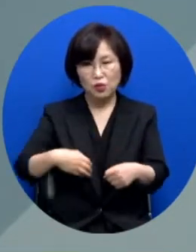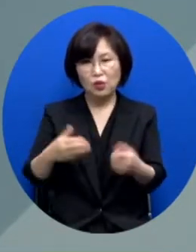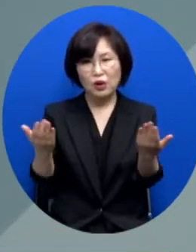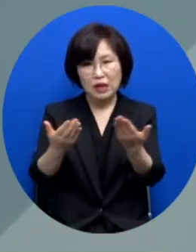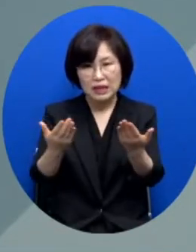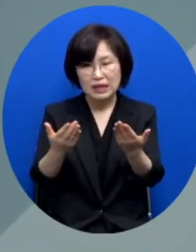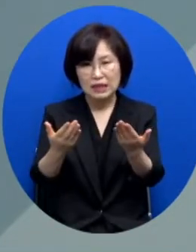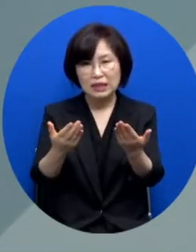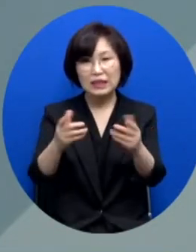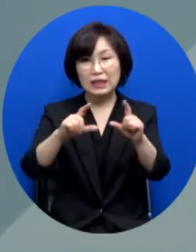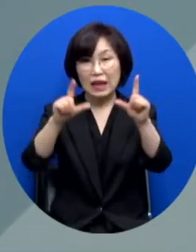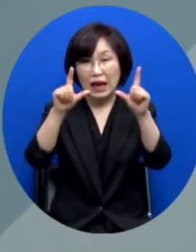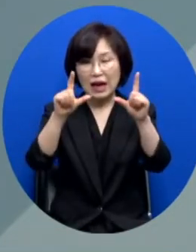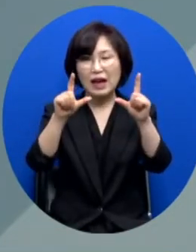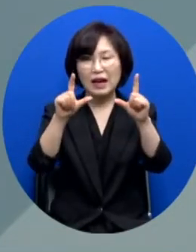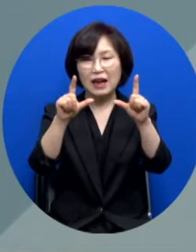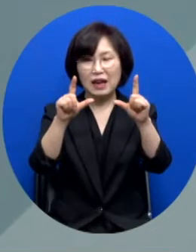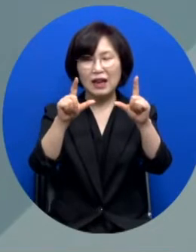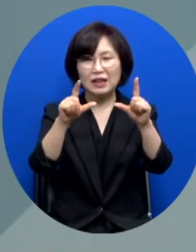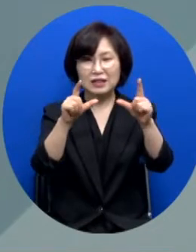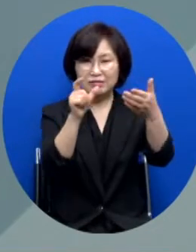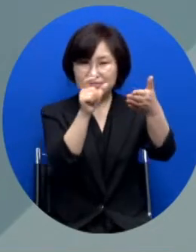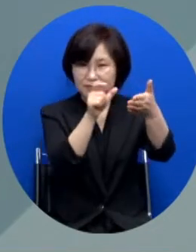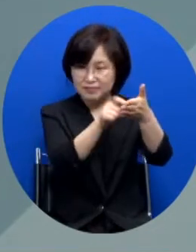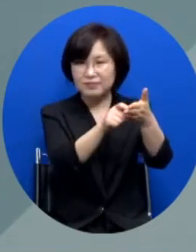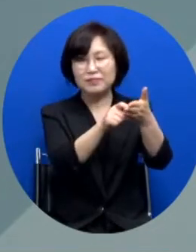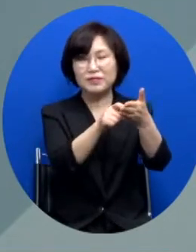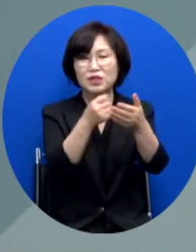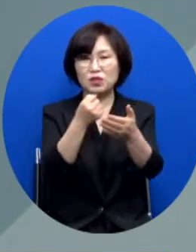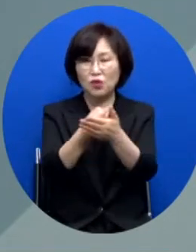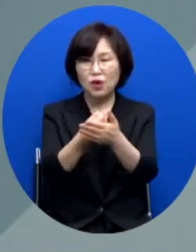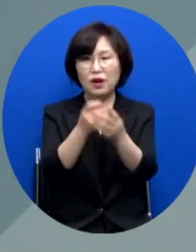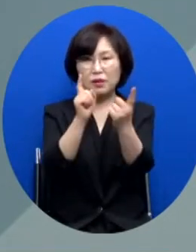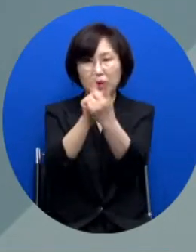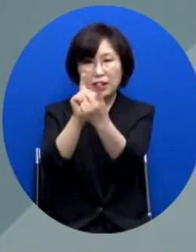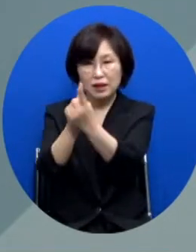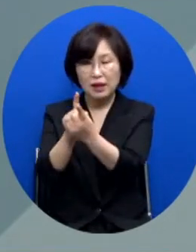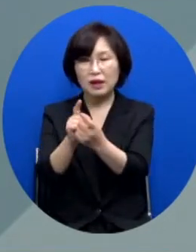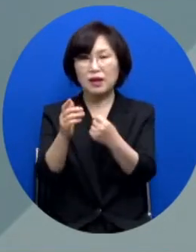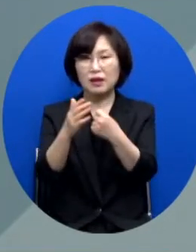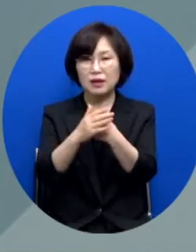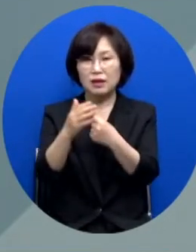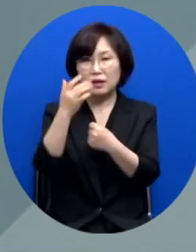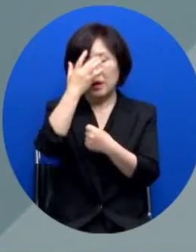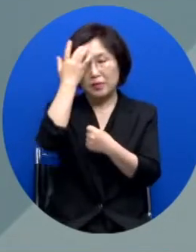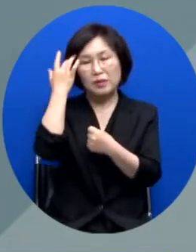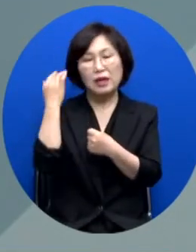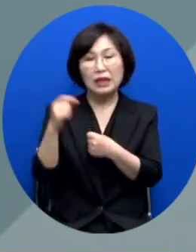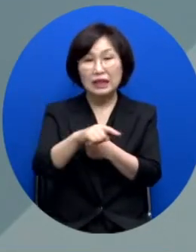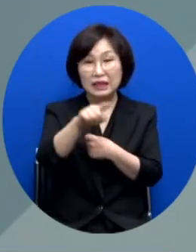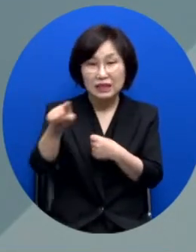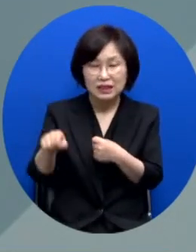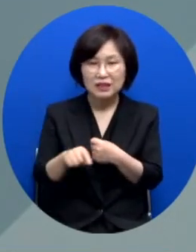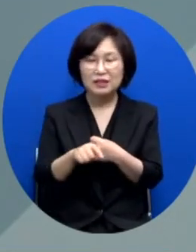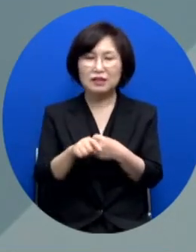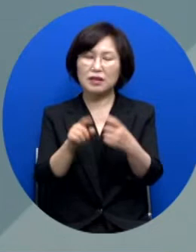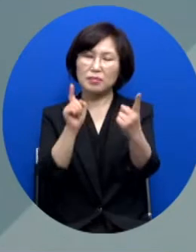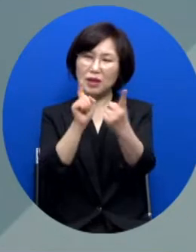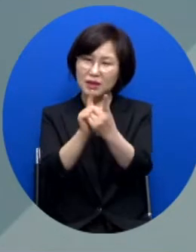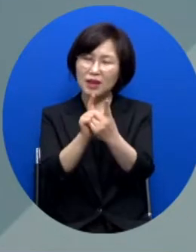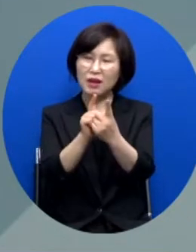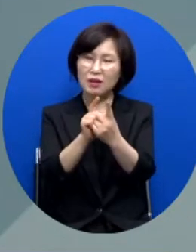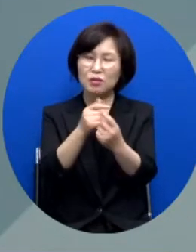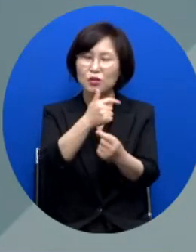이런 날짜들을 이렇게 달력에 딱 기록해서 하고 만나고 하니까요. 그분들이 그렇게 만남을 기뻐하고